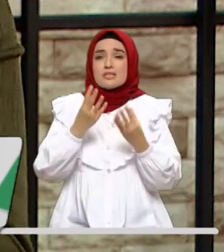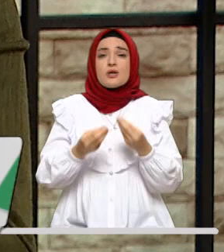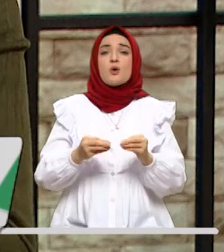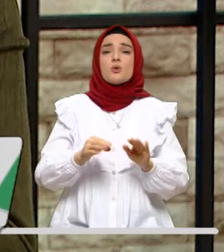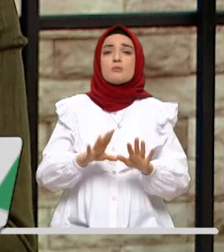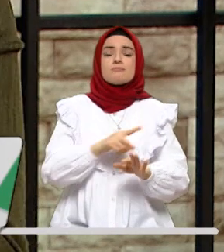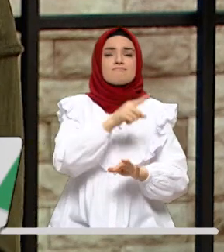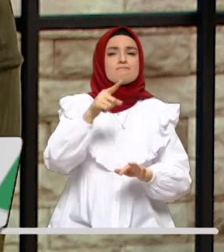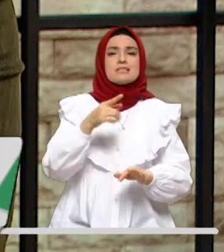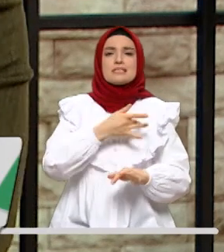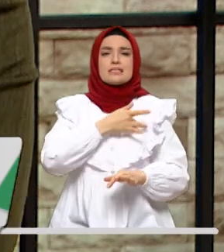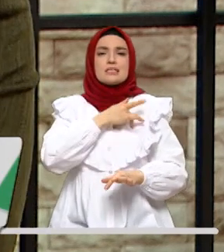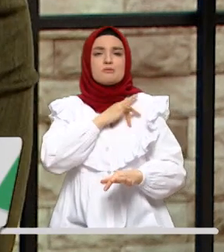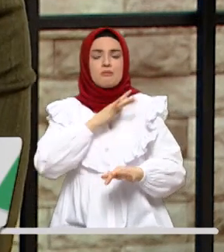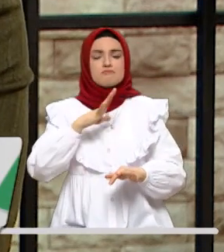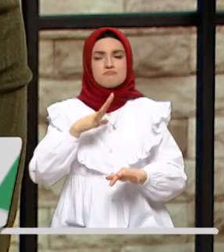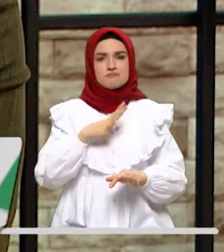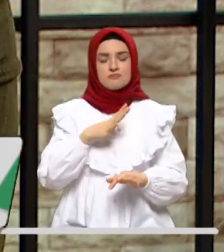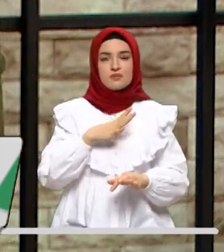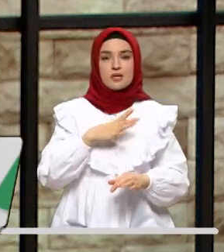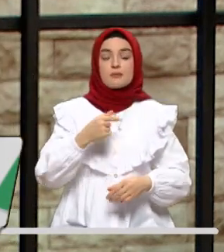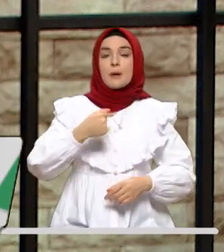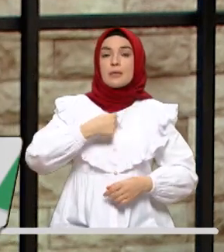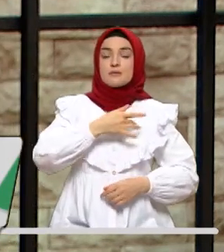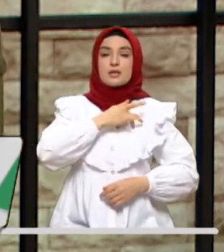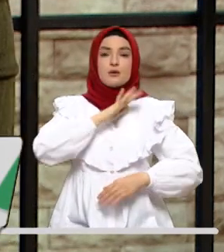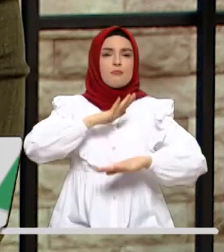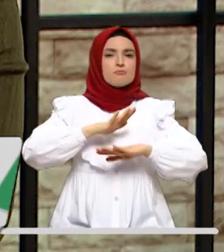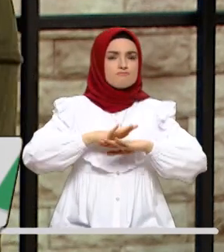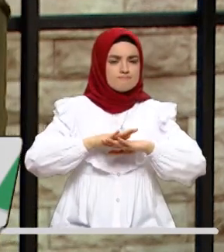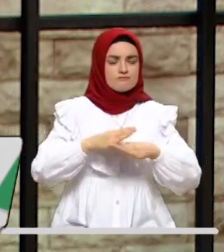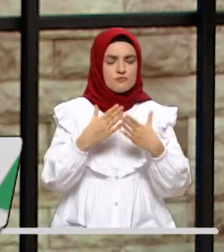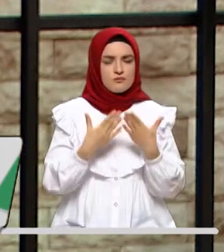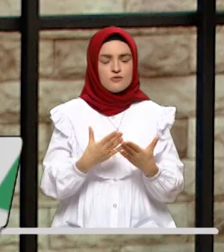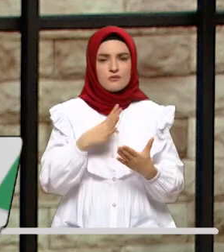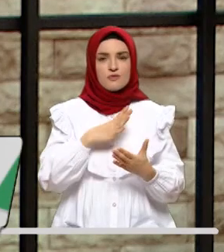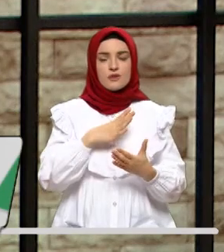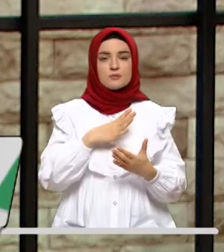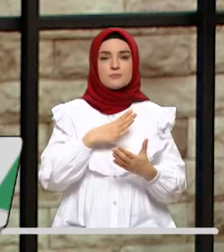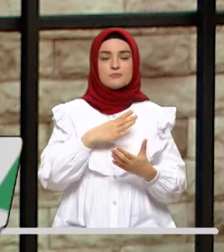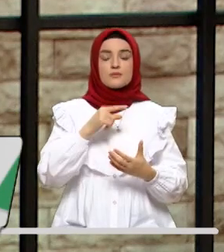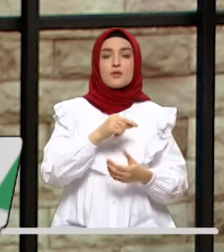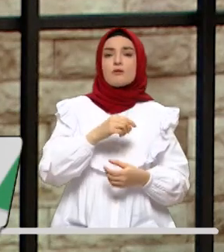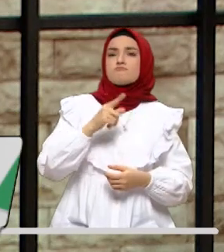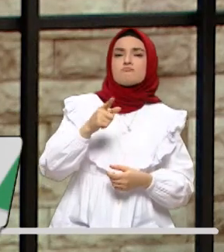sizin imanınız var. Benim iman dolu göğsüm gibi Serhattin var. Ulusun, korkma, nasıl böyle bir imanı bu